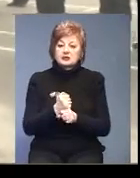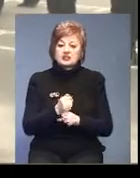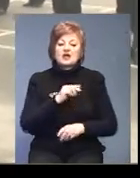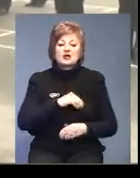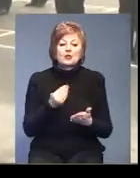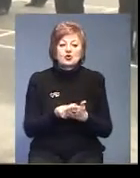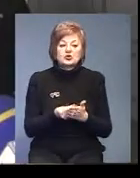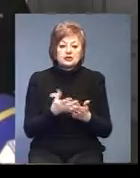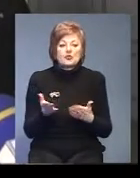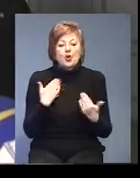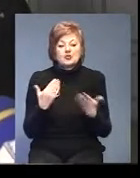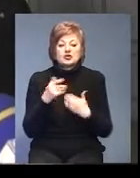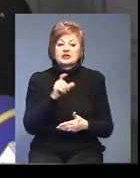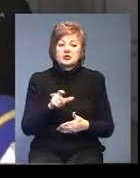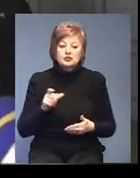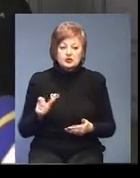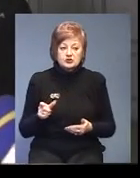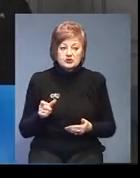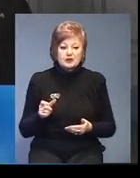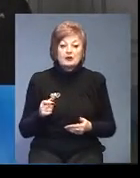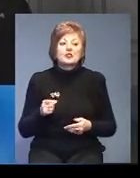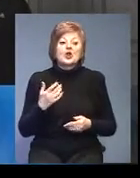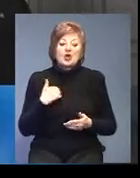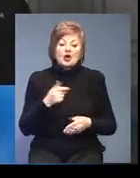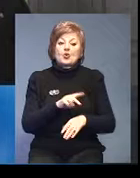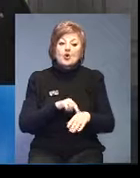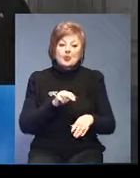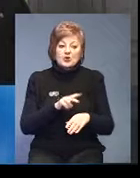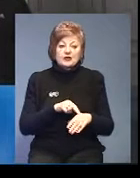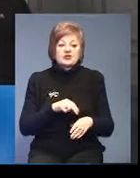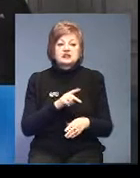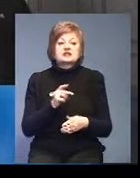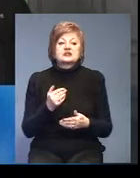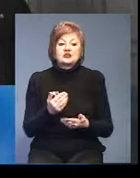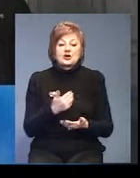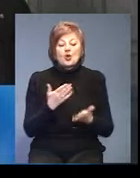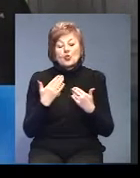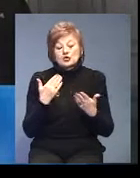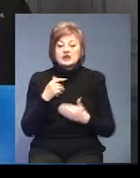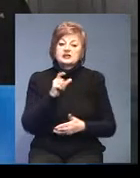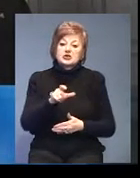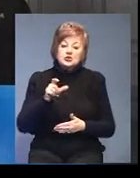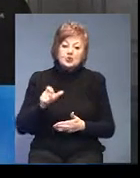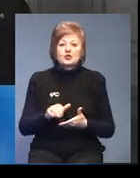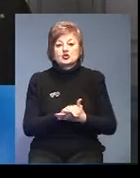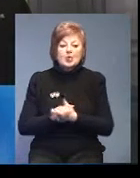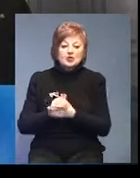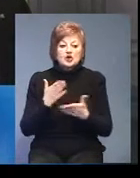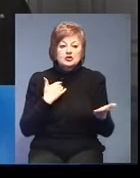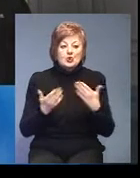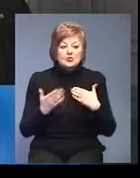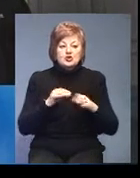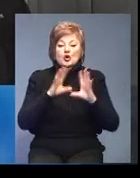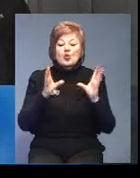цінує спілкування з людьми. Робота навіть того участкового, вона непосередньо залежить від того, що ти спілкуєшся з людьми, спілкуєшся з громадськістю, ти знаходишся на якийсь